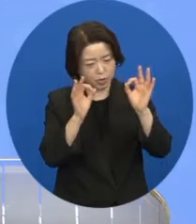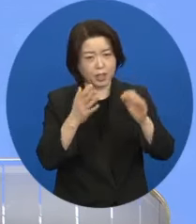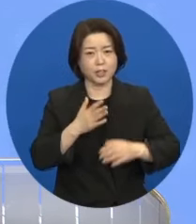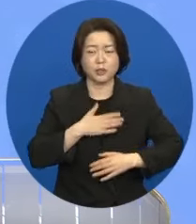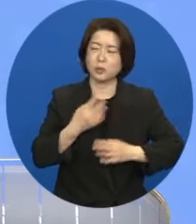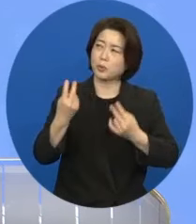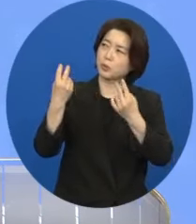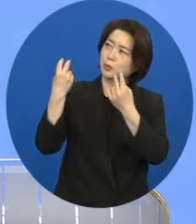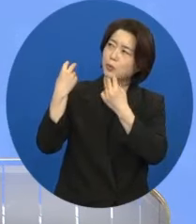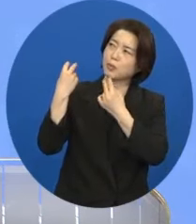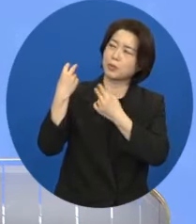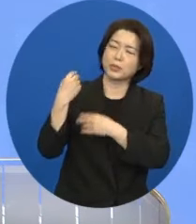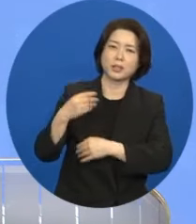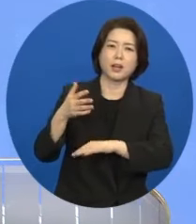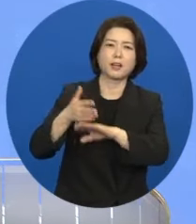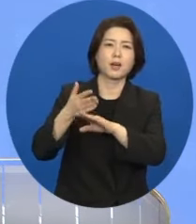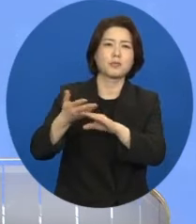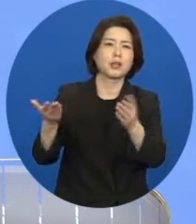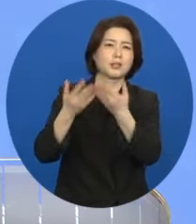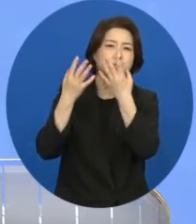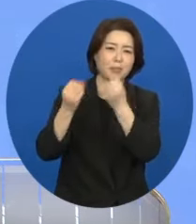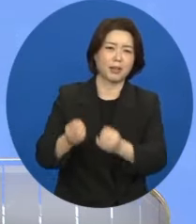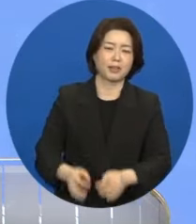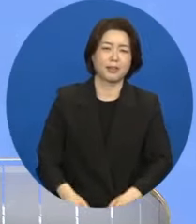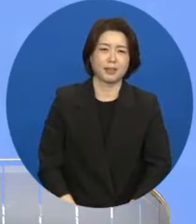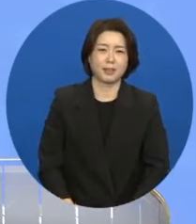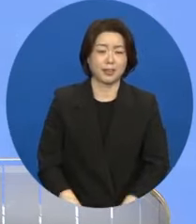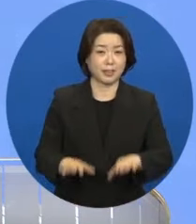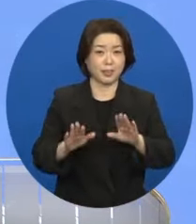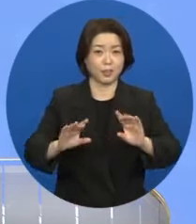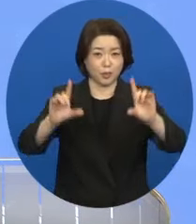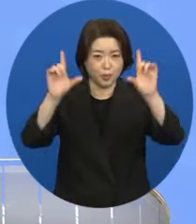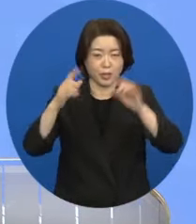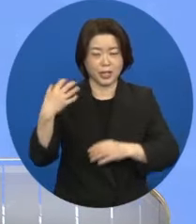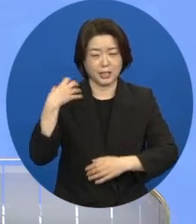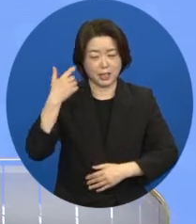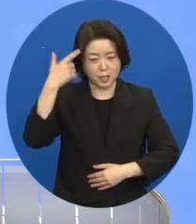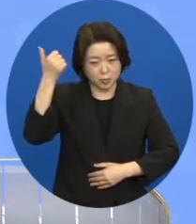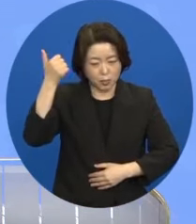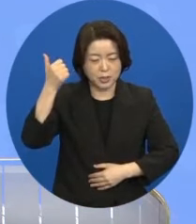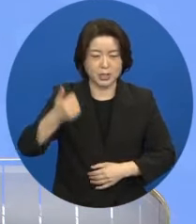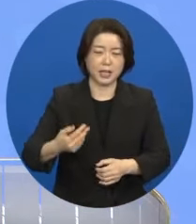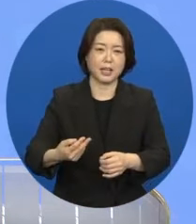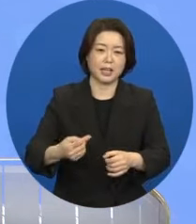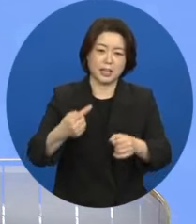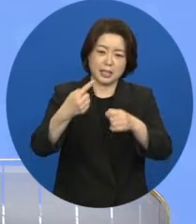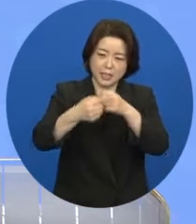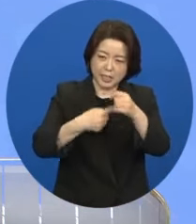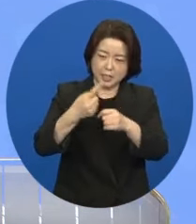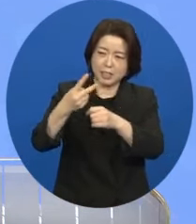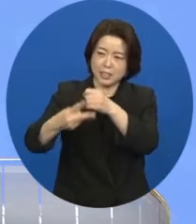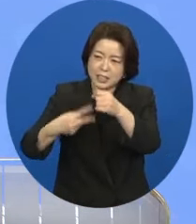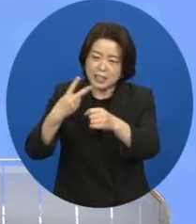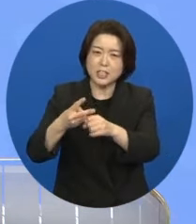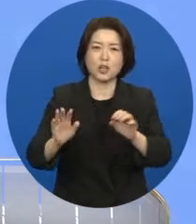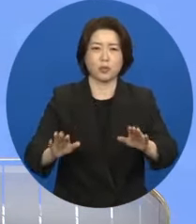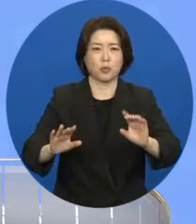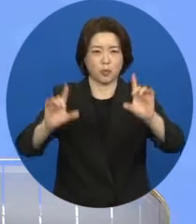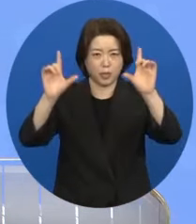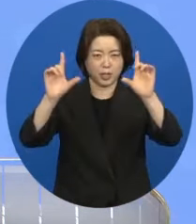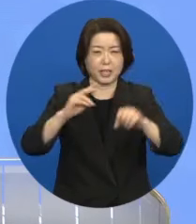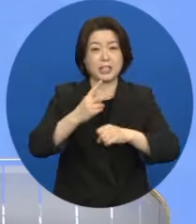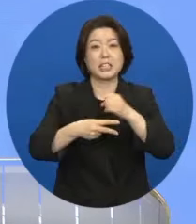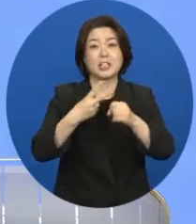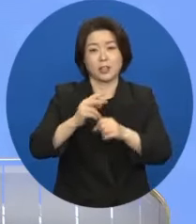감사한 일이 참 많았습니다 올해 목사로 2년차를 맞이하면서 미숙하고